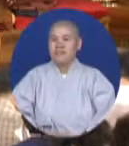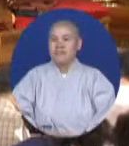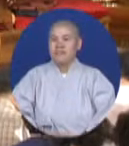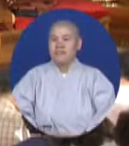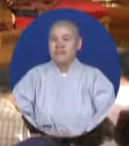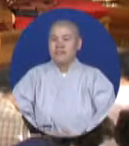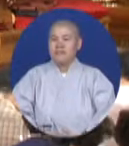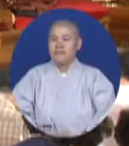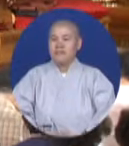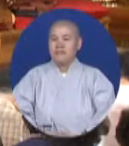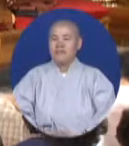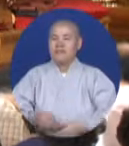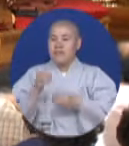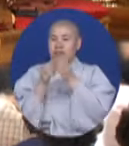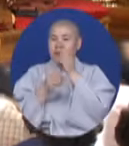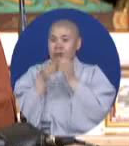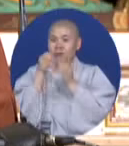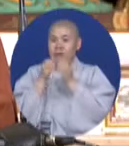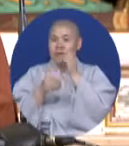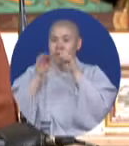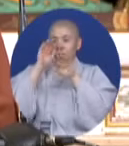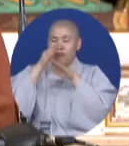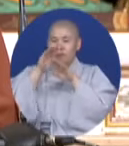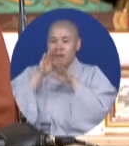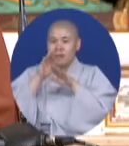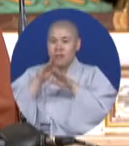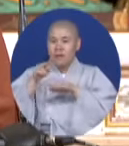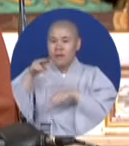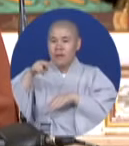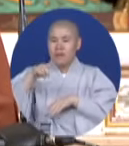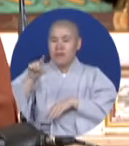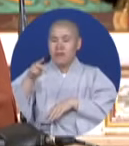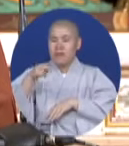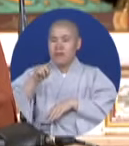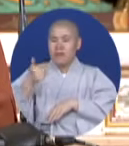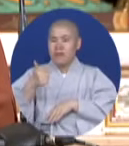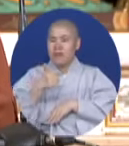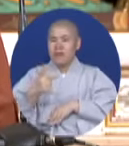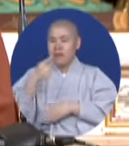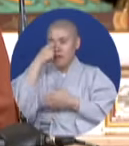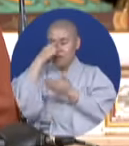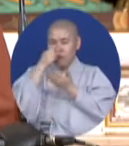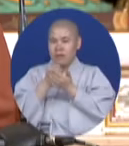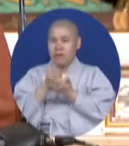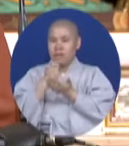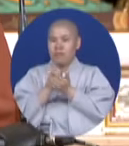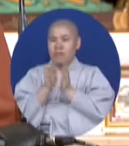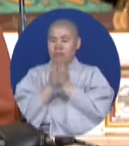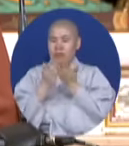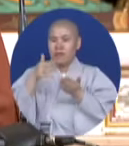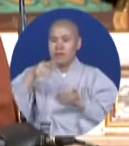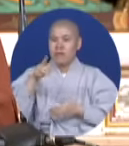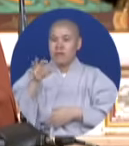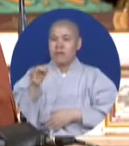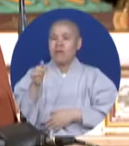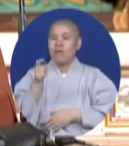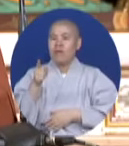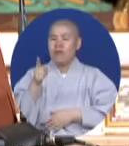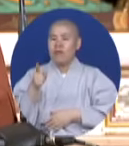이 개성은 서산스님 법어집 청어집이라고 있는데요.